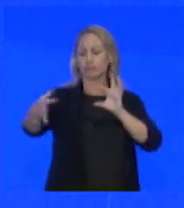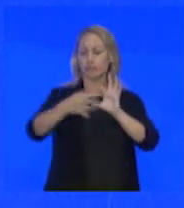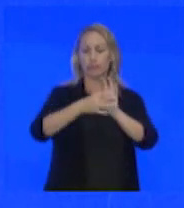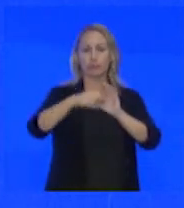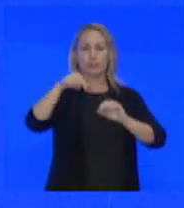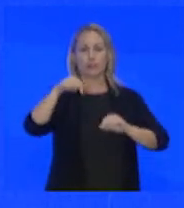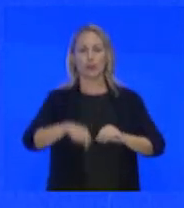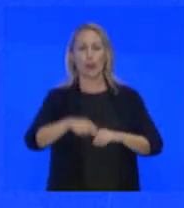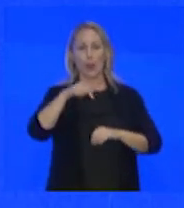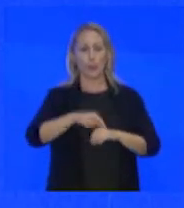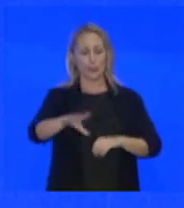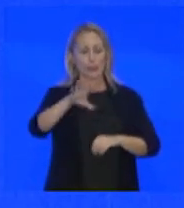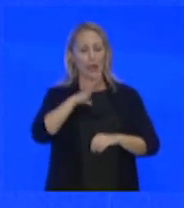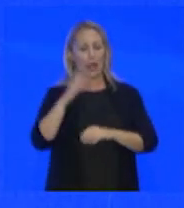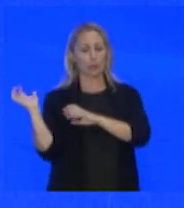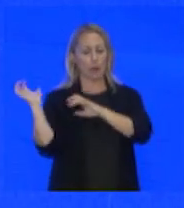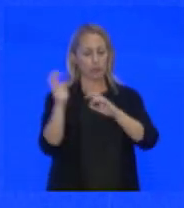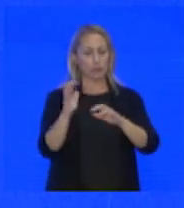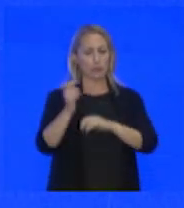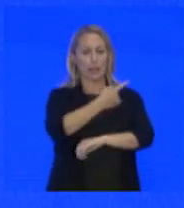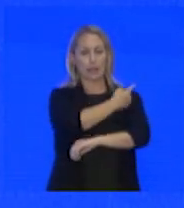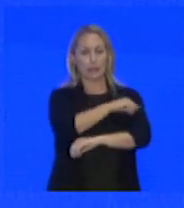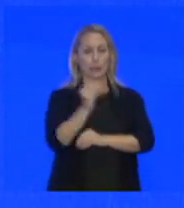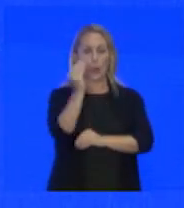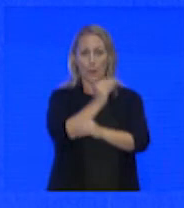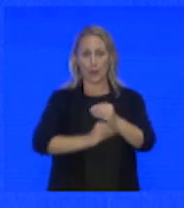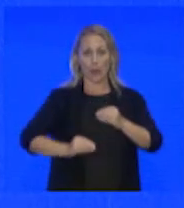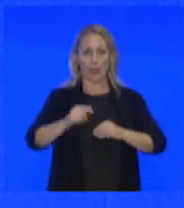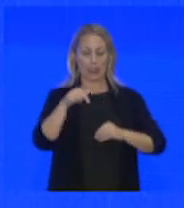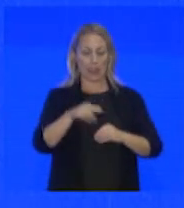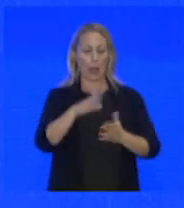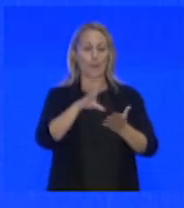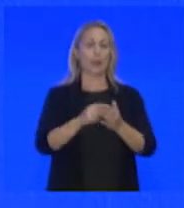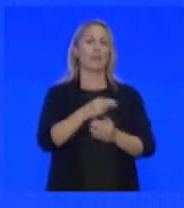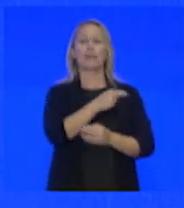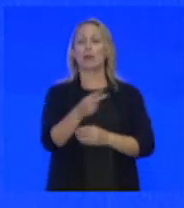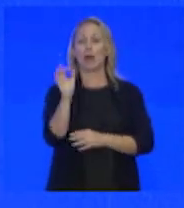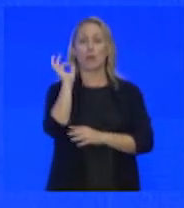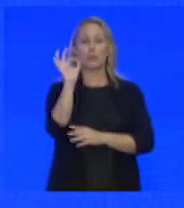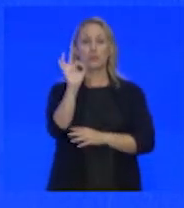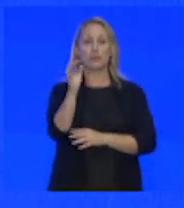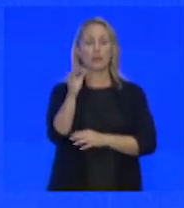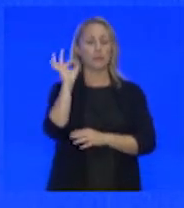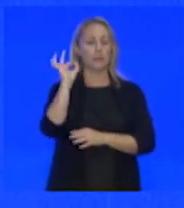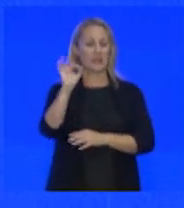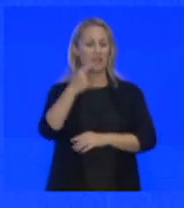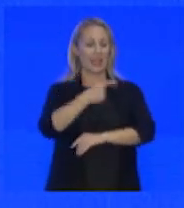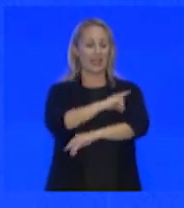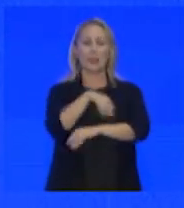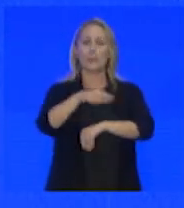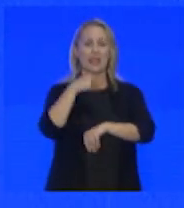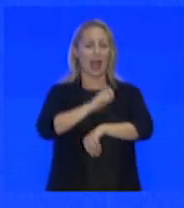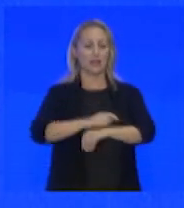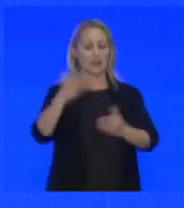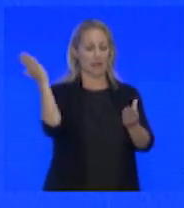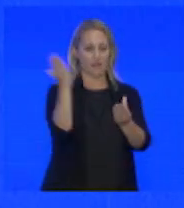τουρισμός αυξάνει τα δημόσια έσοδα. Και εκεί αποσκοπούν και μέτρα όπως η ψηφιακή ιατρική φάκελη,